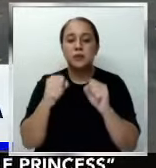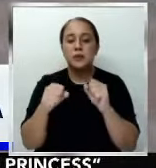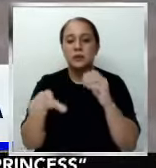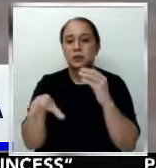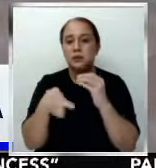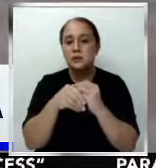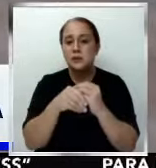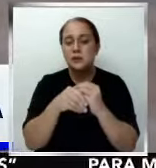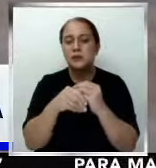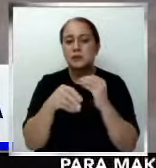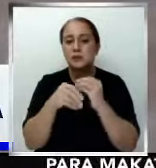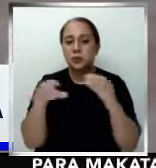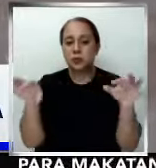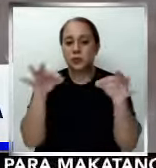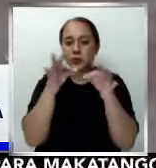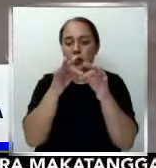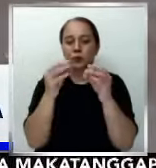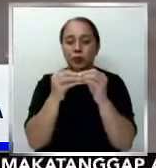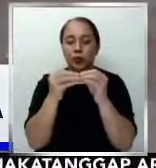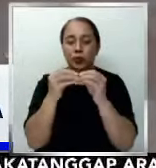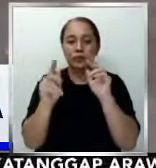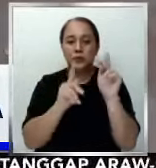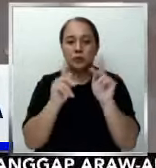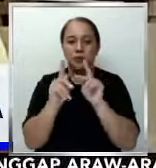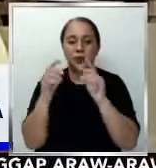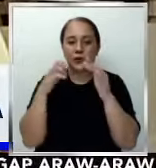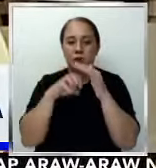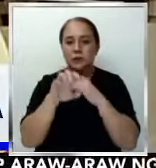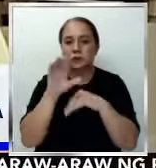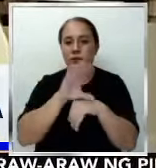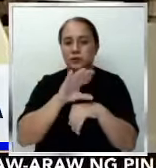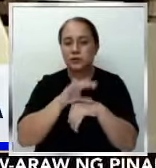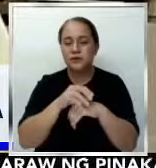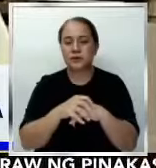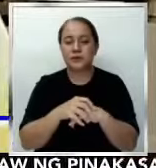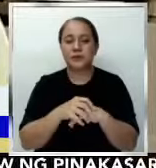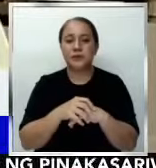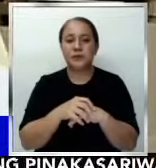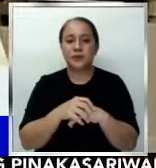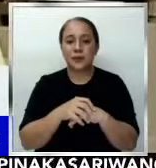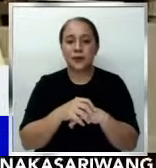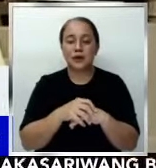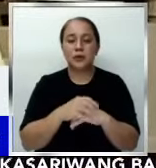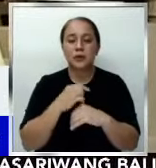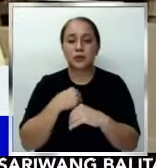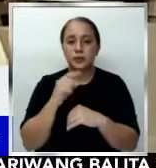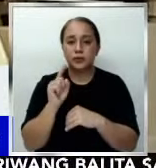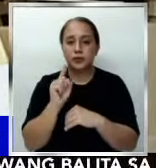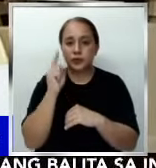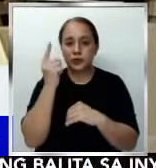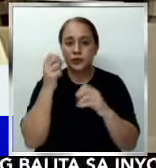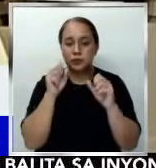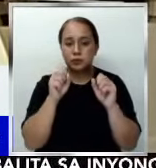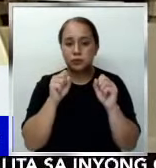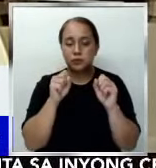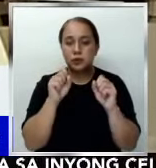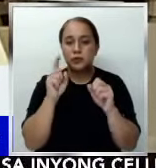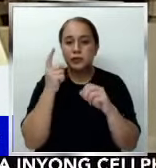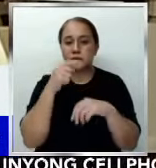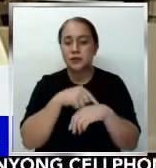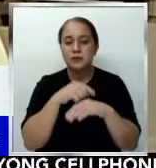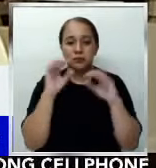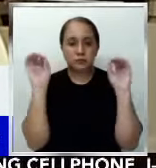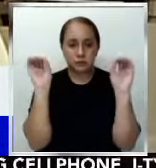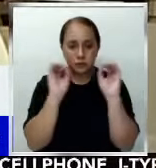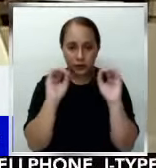misa para mas maraming deboto ang makapasok ng simbahan. Ito po ang unang pagkakataon na